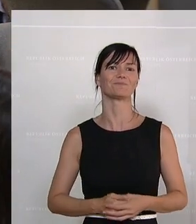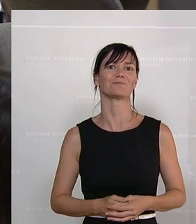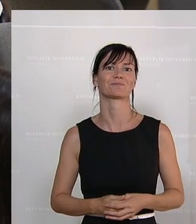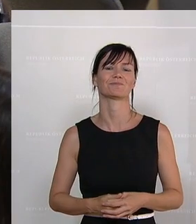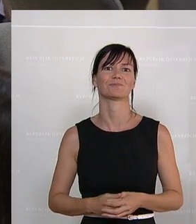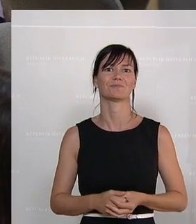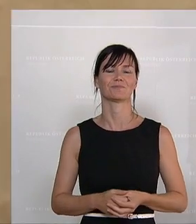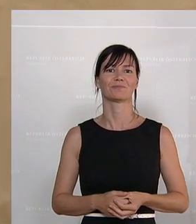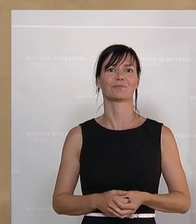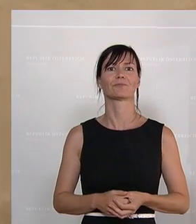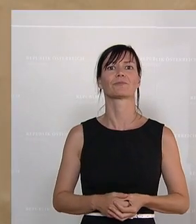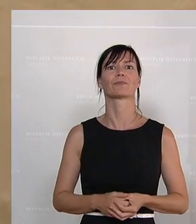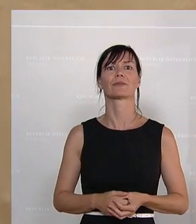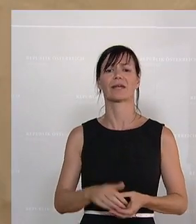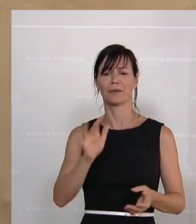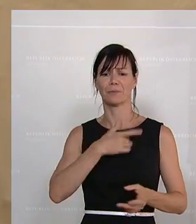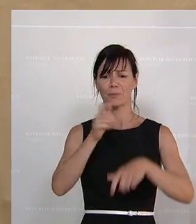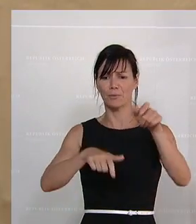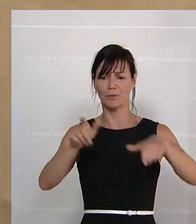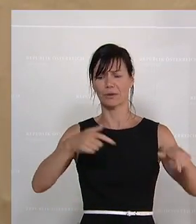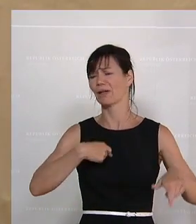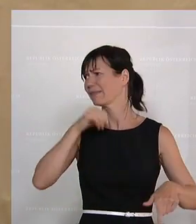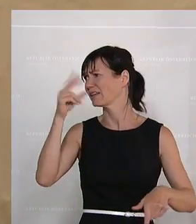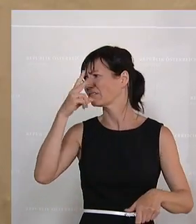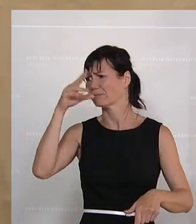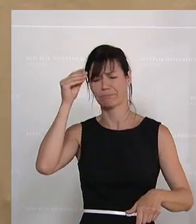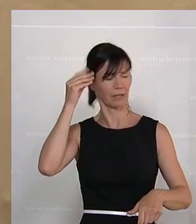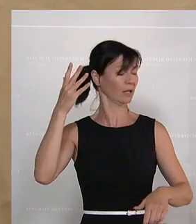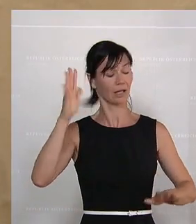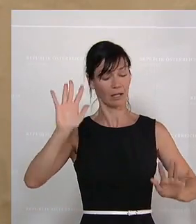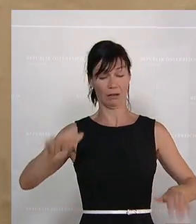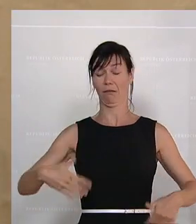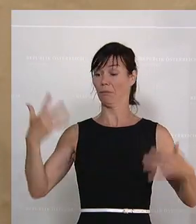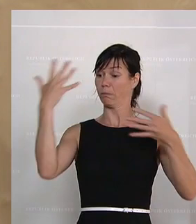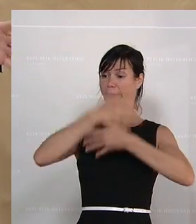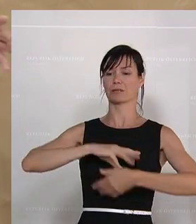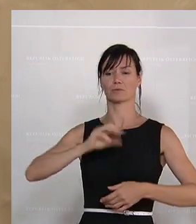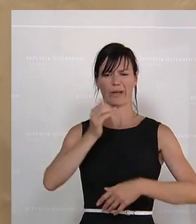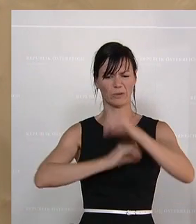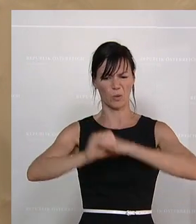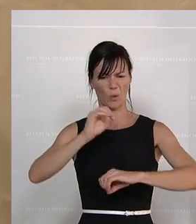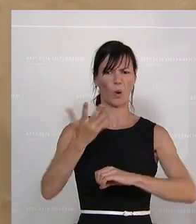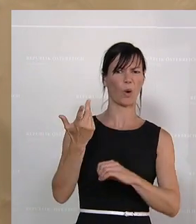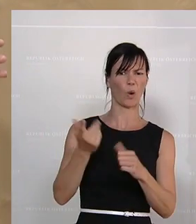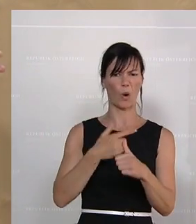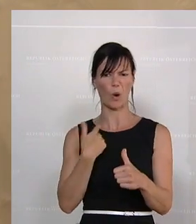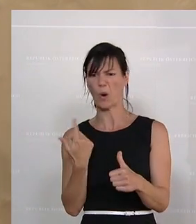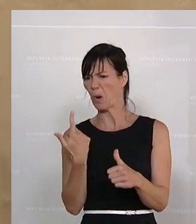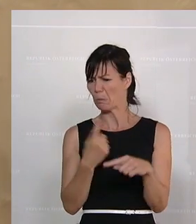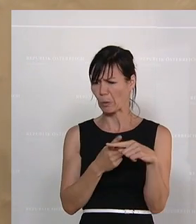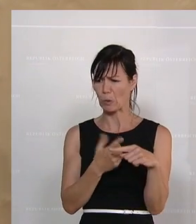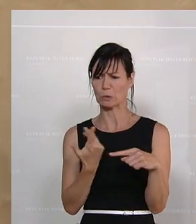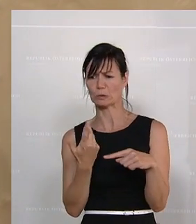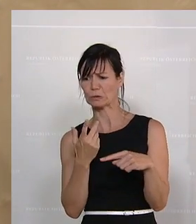und die bürgerinnen kommen ja schon gar nicht mehr mit wird erst jetzt heißen wir machen seinen öko bonus und je nach öffentlichem verkehr kriege ich 100 bis